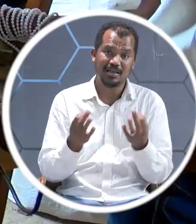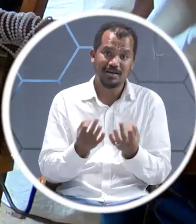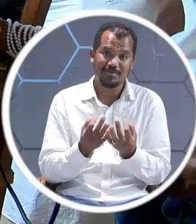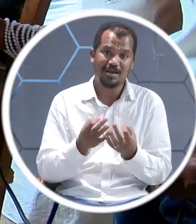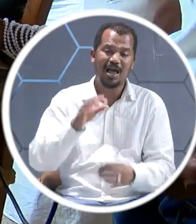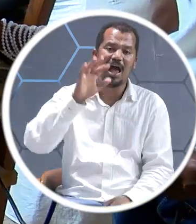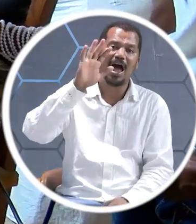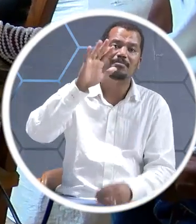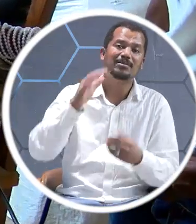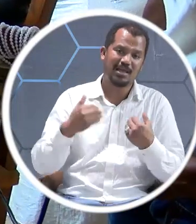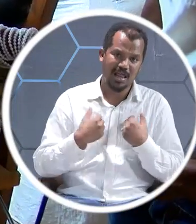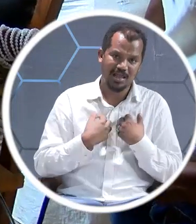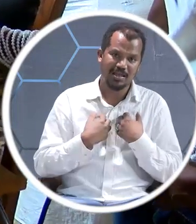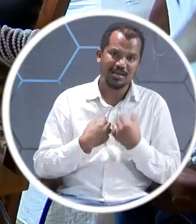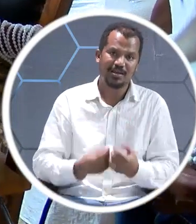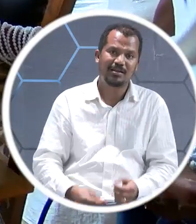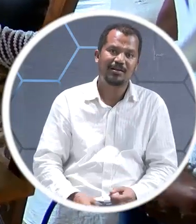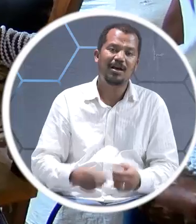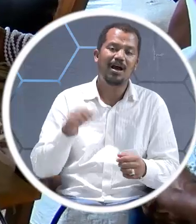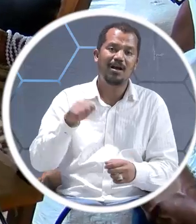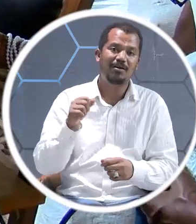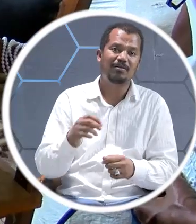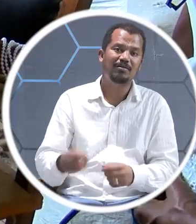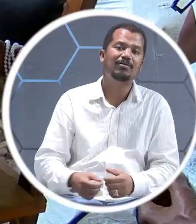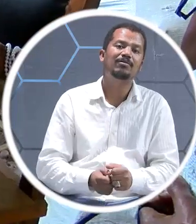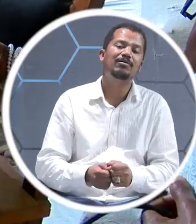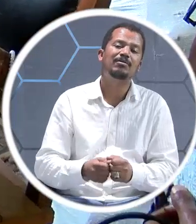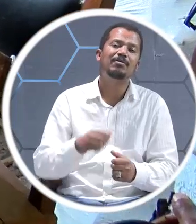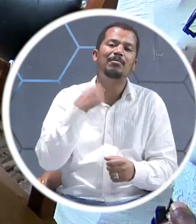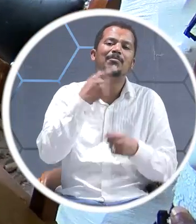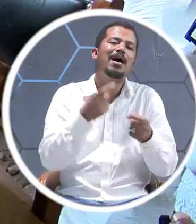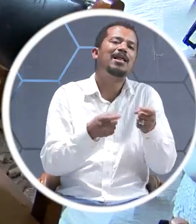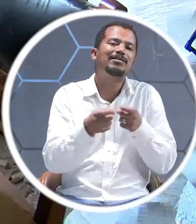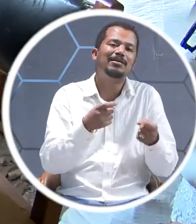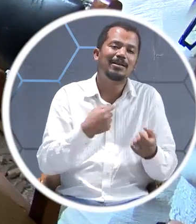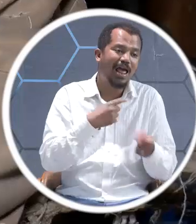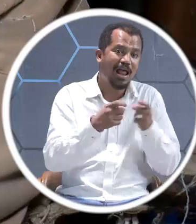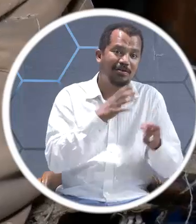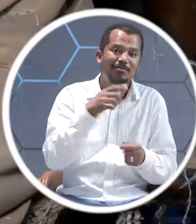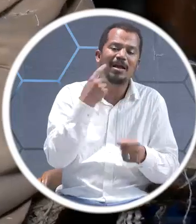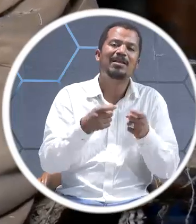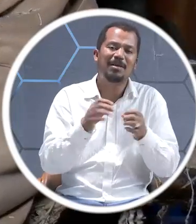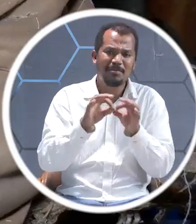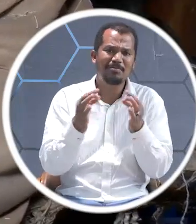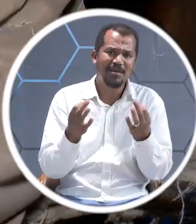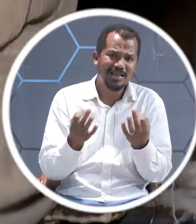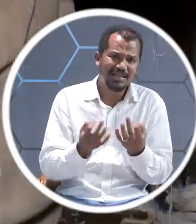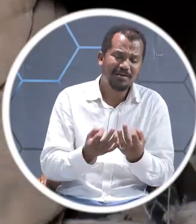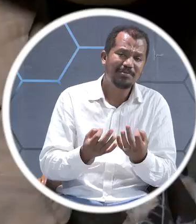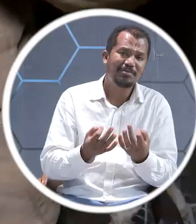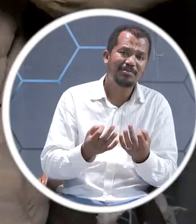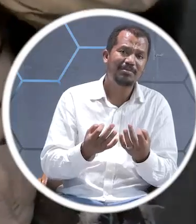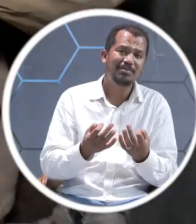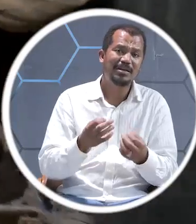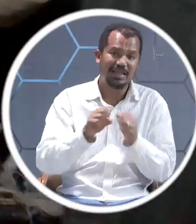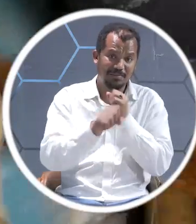ቤተሰብ አምስት አለኝ። እርስዎ ነው የሚያስተዳድሩት? አዎ። ማን ያስተዳድራል? እኔ ራሴ። ቤተሰብ መሰረቱ ሳሉ